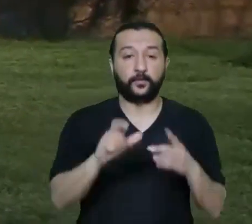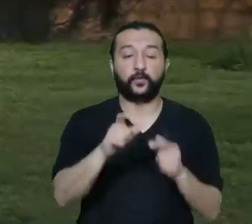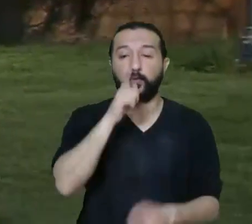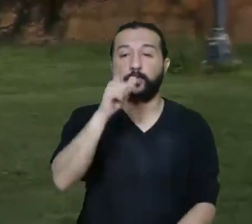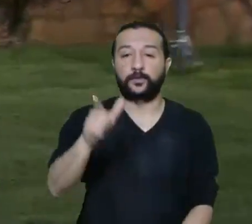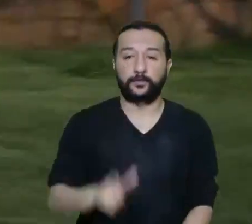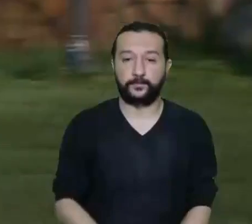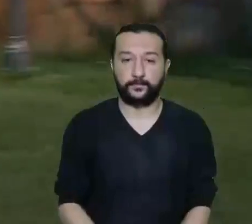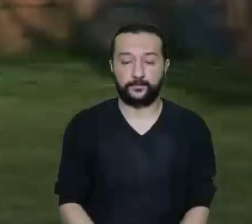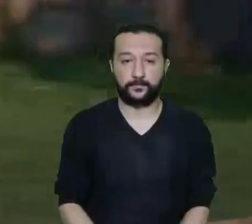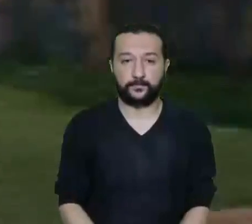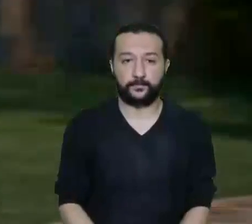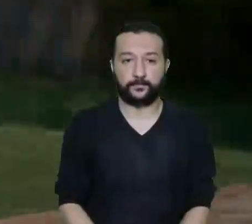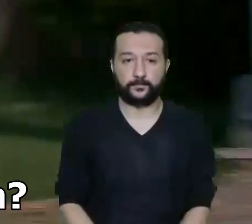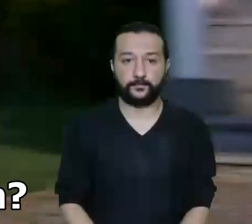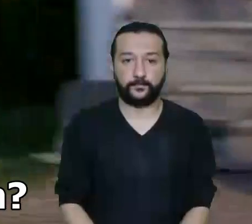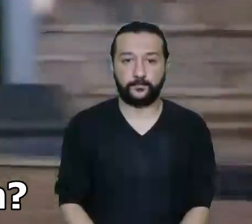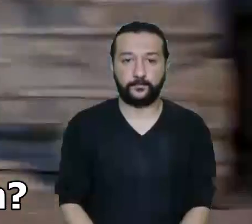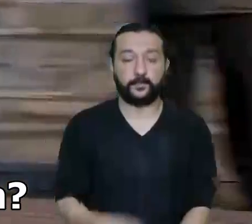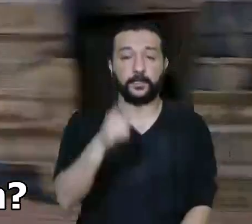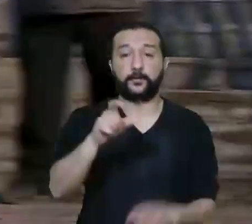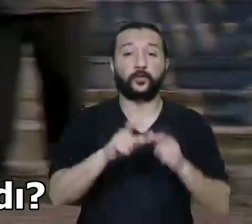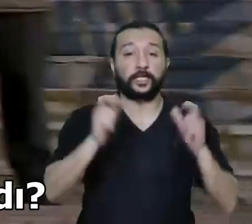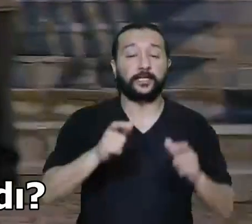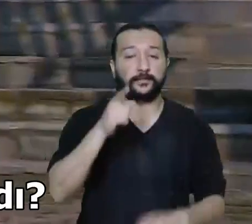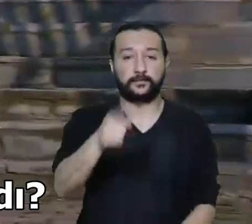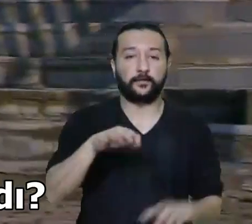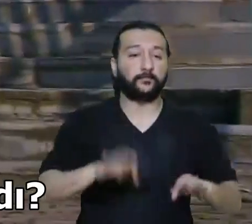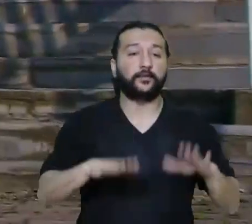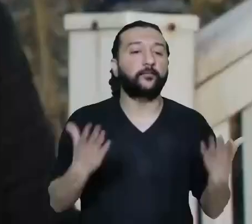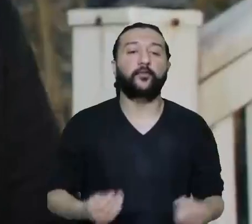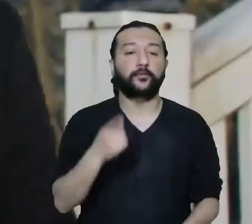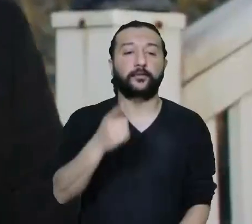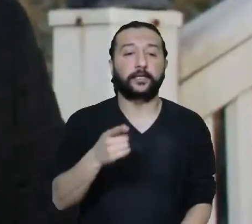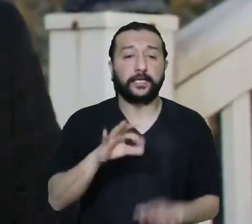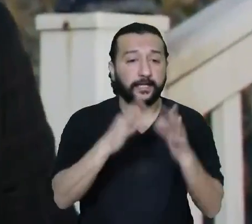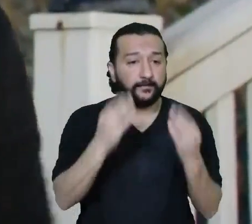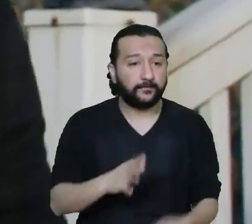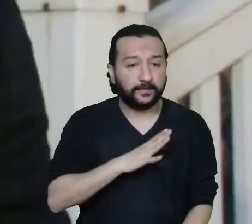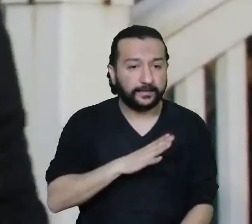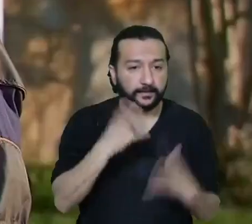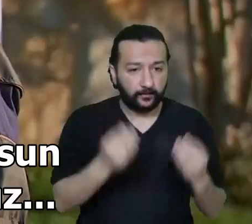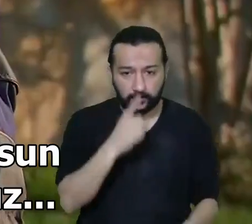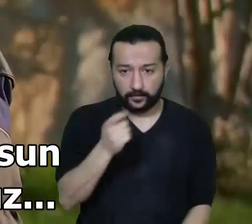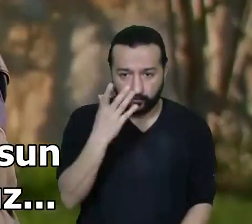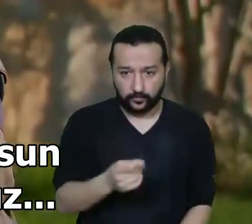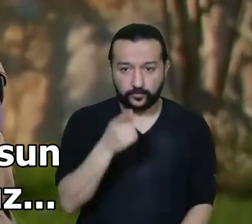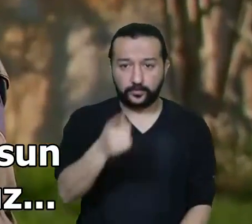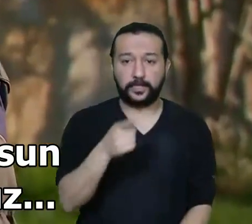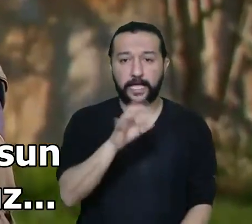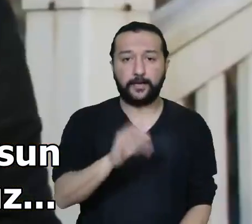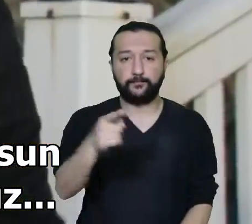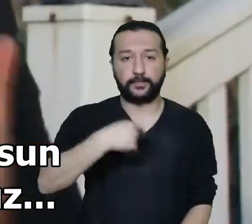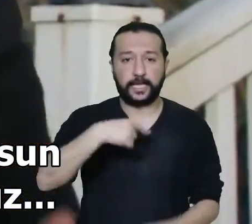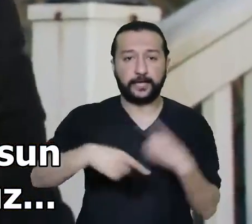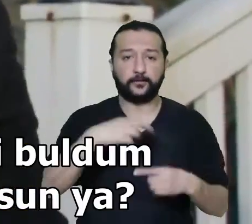Şükrü! Etekleri tutuşmuş bahçede koşuyor. Ya Şükrü neredesin? Buradayım, ne vardı? Ne mi vardı? Ne demek ne vardı ya? Allah Allah, hem